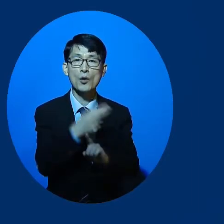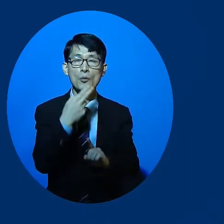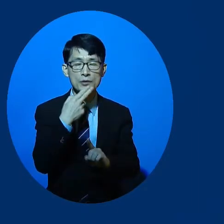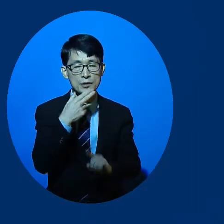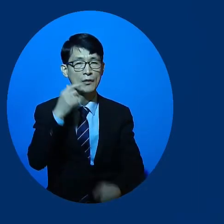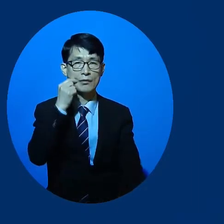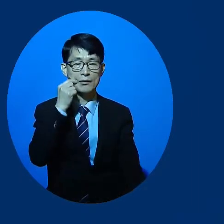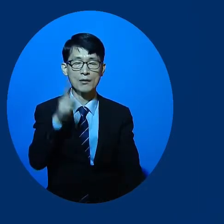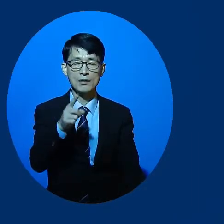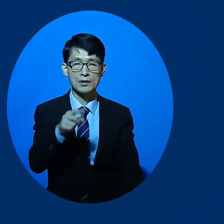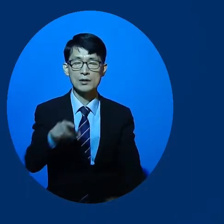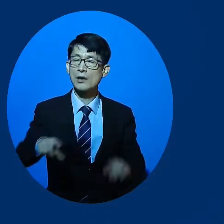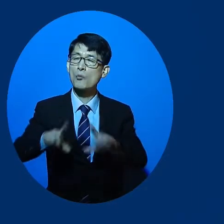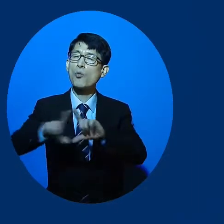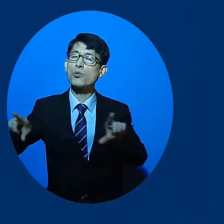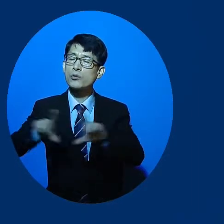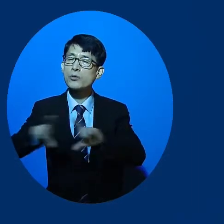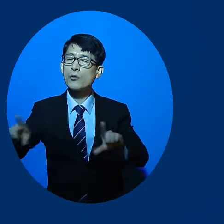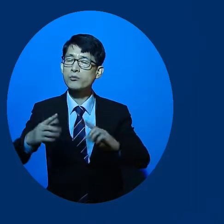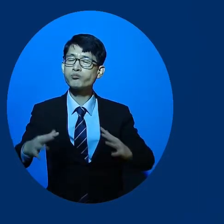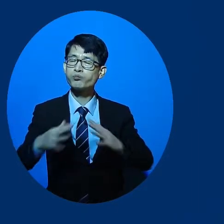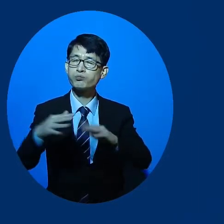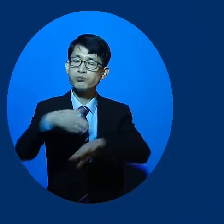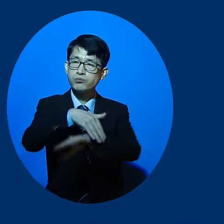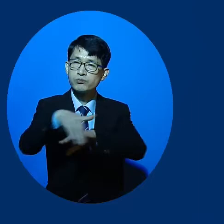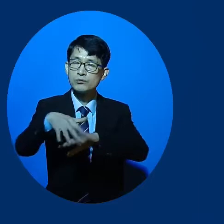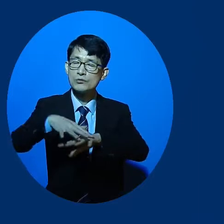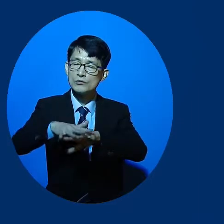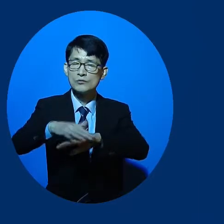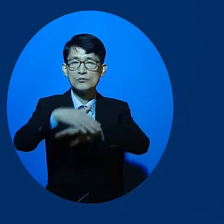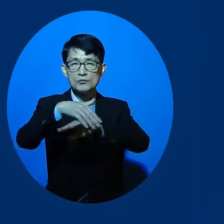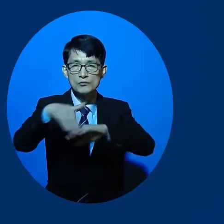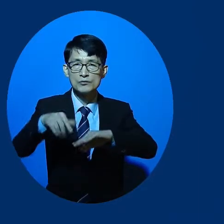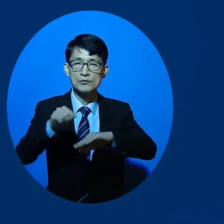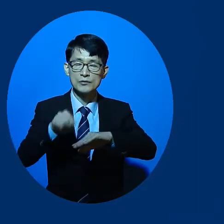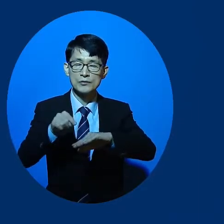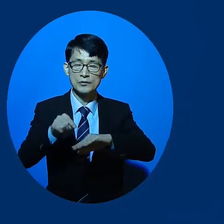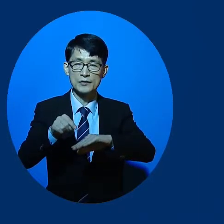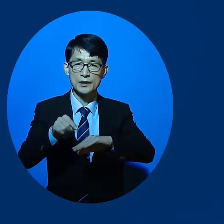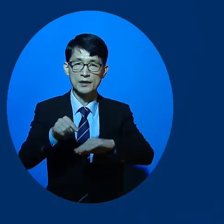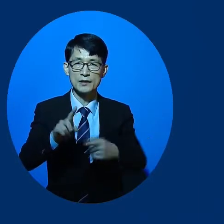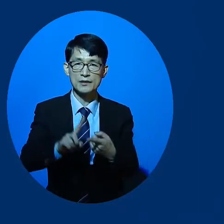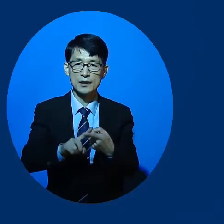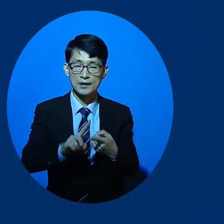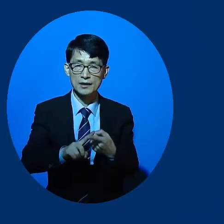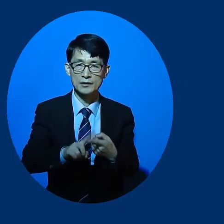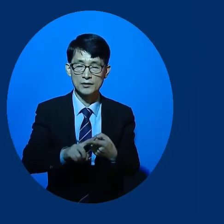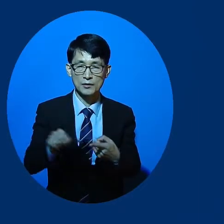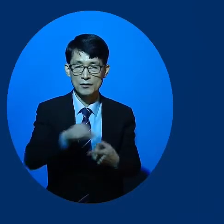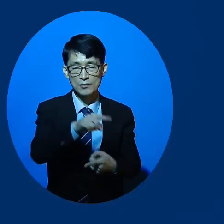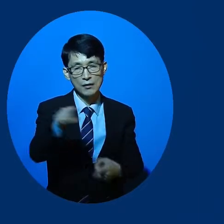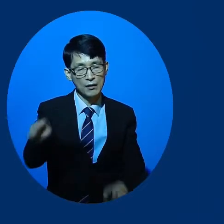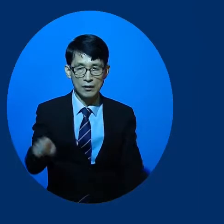보편적 설계에 저희가 이런 도입을 좀 인식해야 된다. 그런 말씀을 드리고